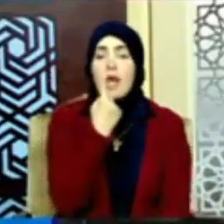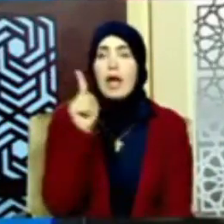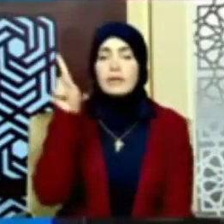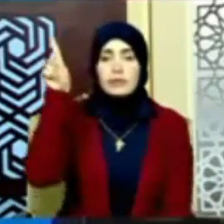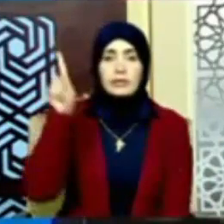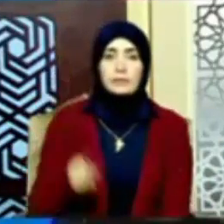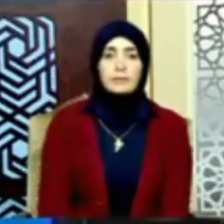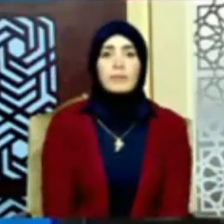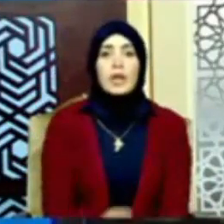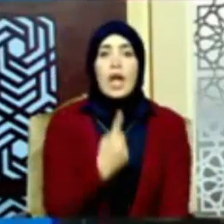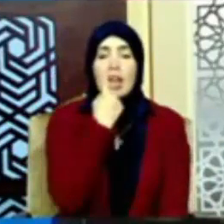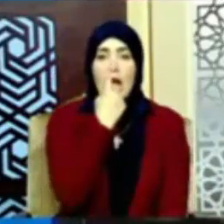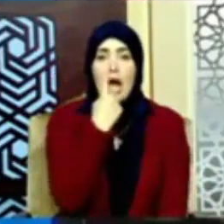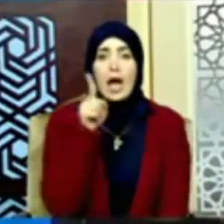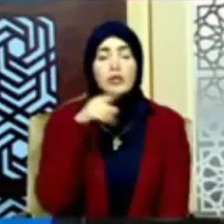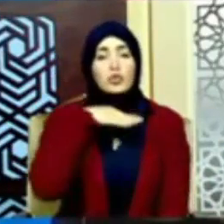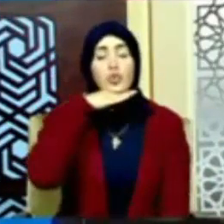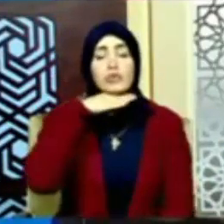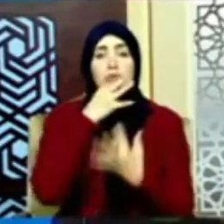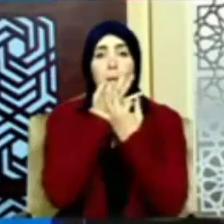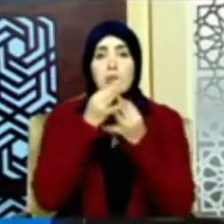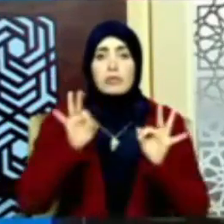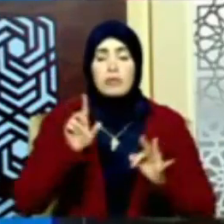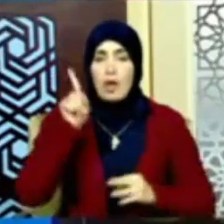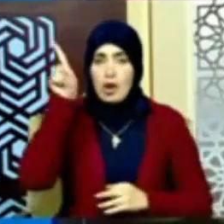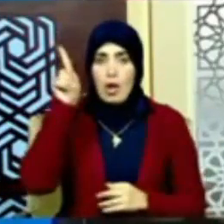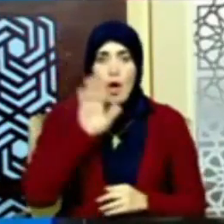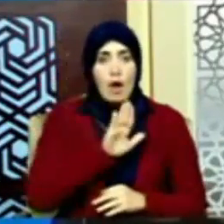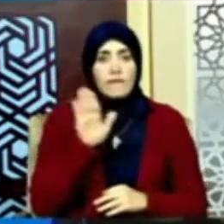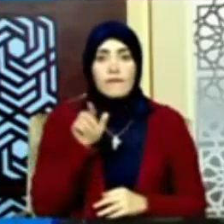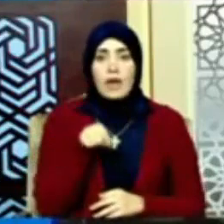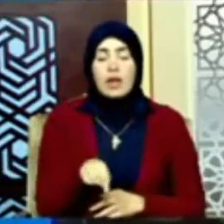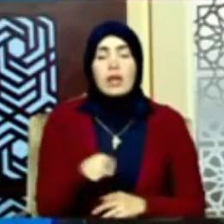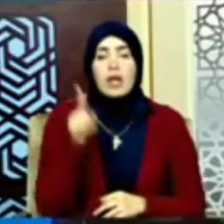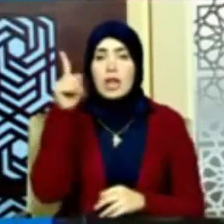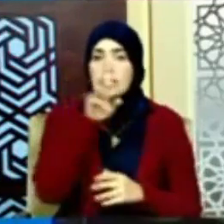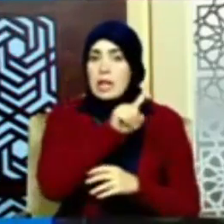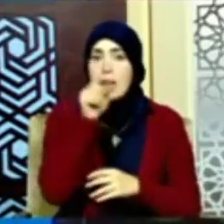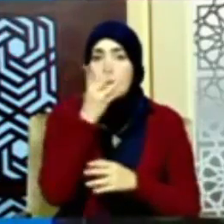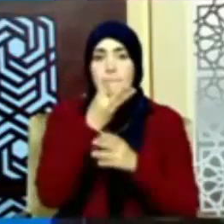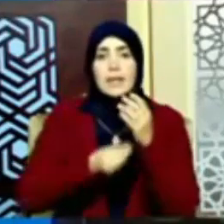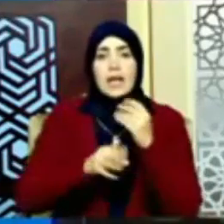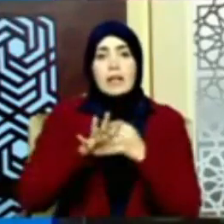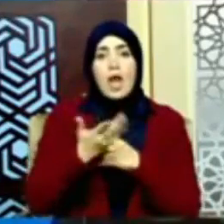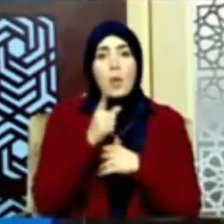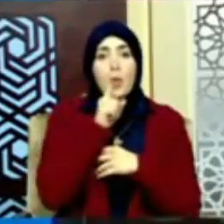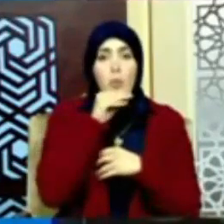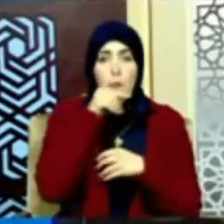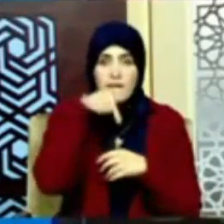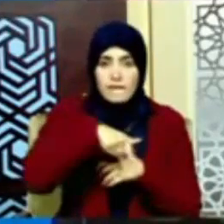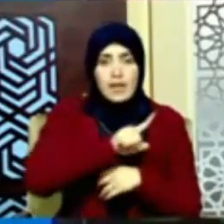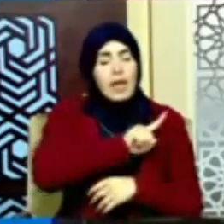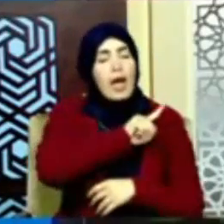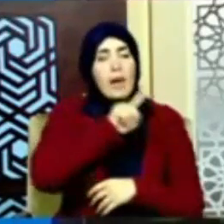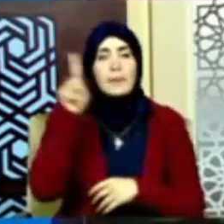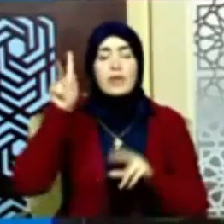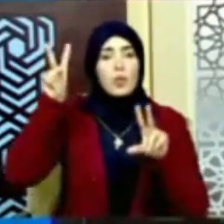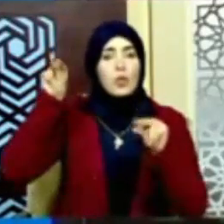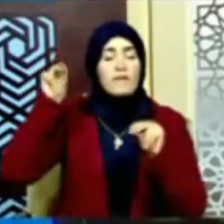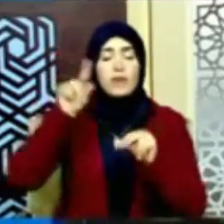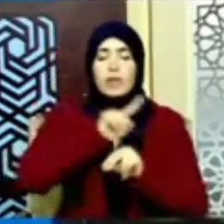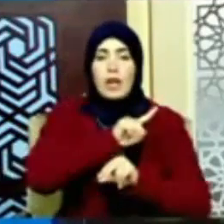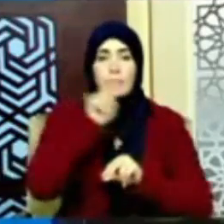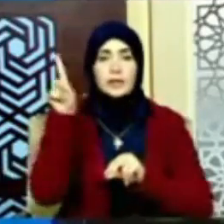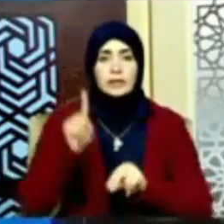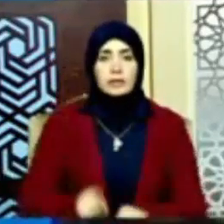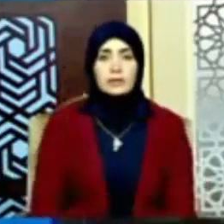أنت الأحد الصمد الذي لم يلد ولم يولد ولم يكن له كفوا